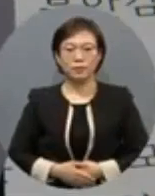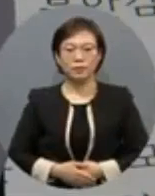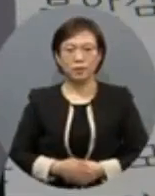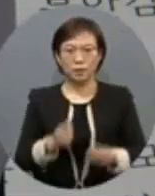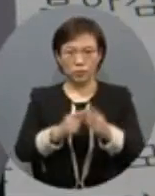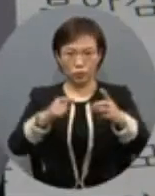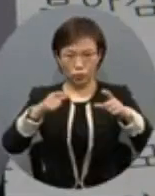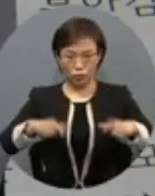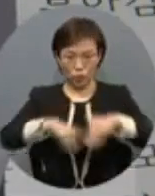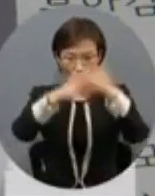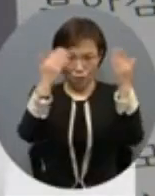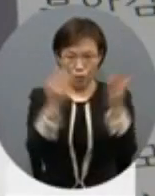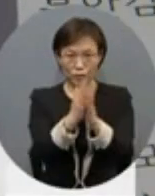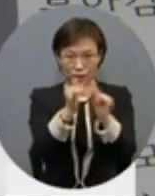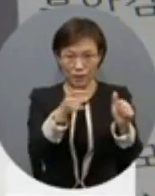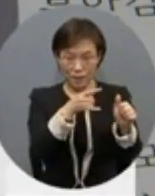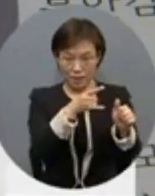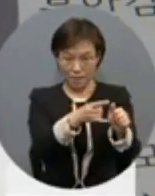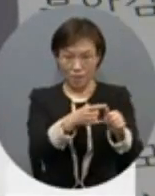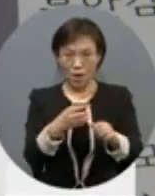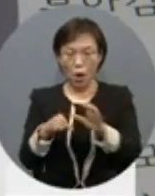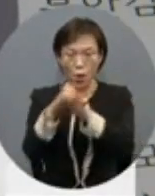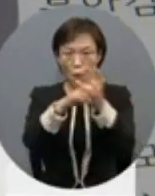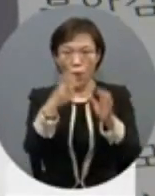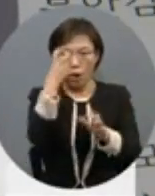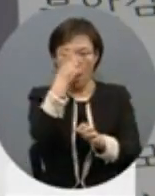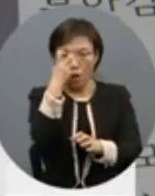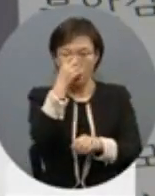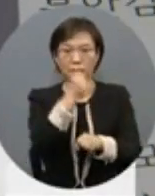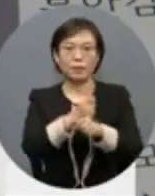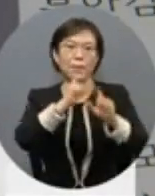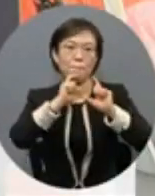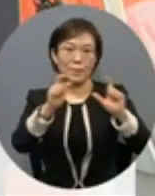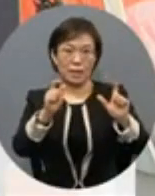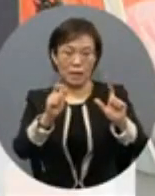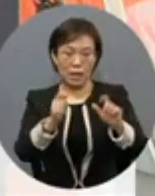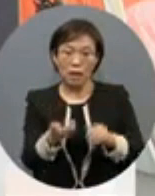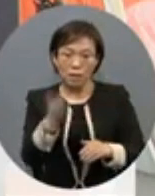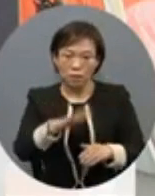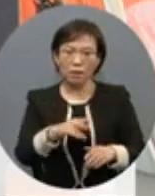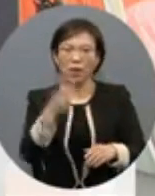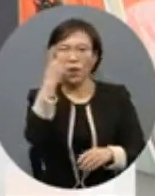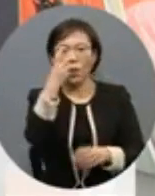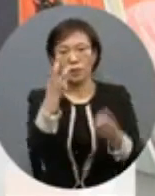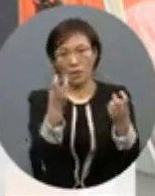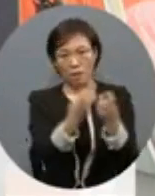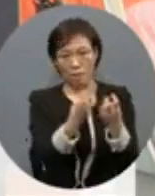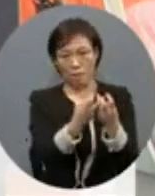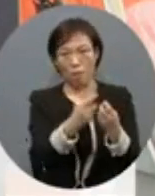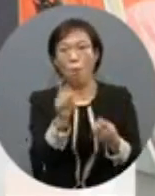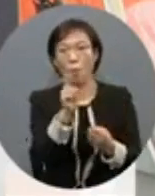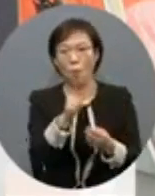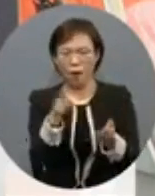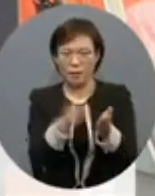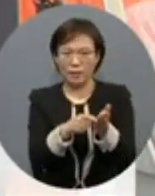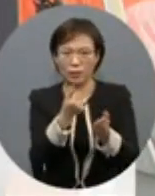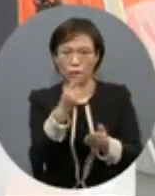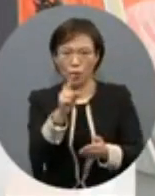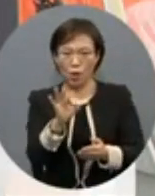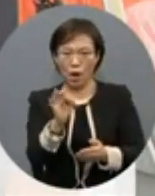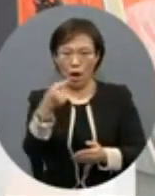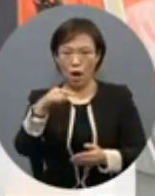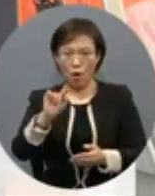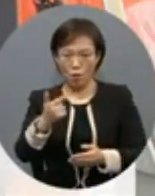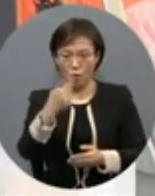울주군의 모든 군민을 대상으로 코론 알고 검사를 하겠다고 선언했는데 검사 방식으로 도입한 신속 강원 검사가